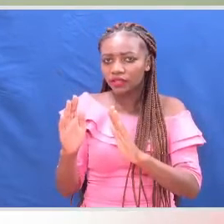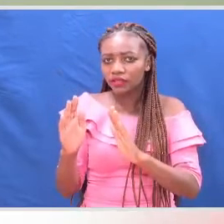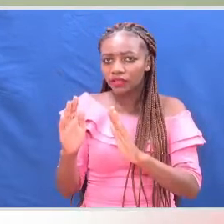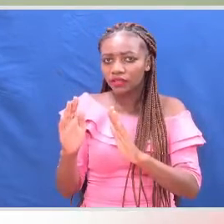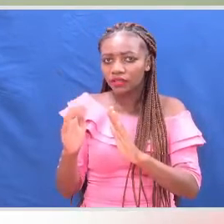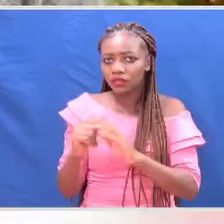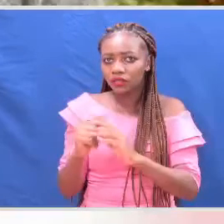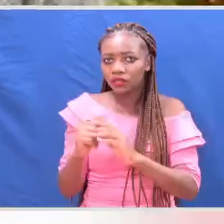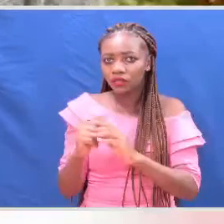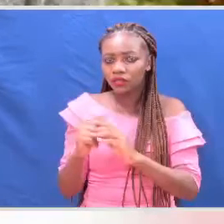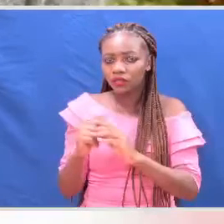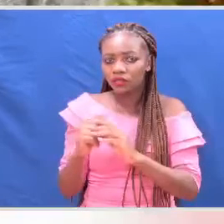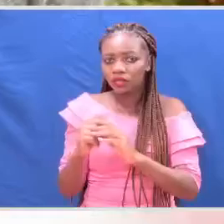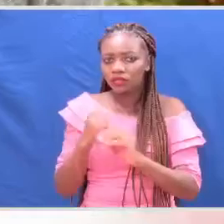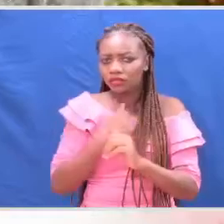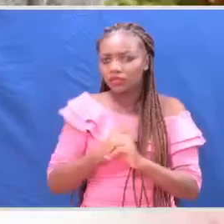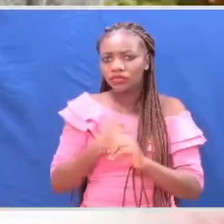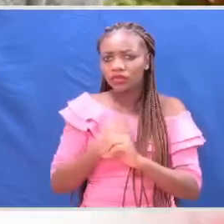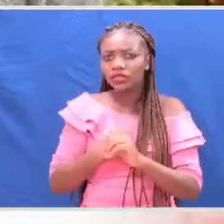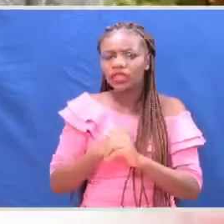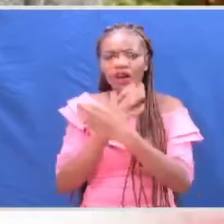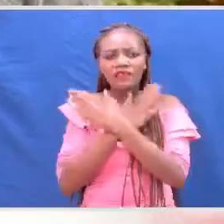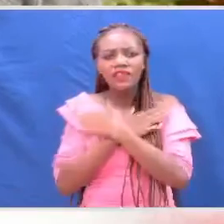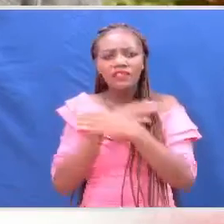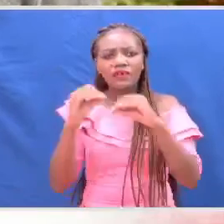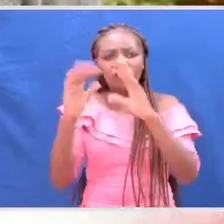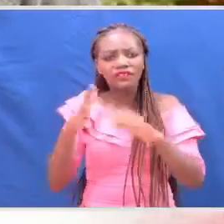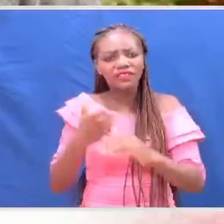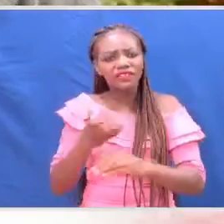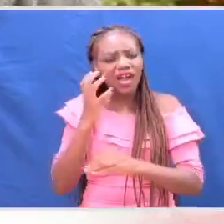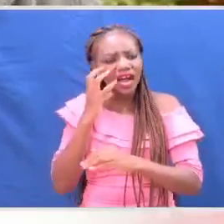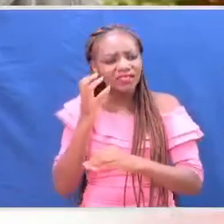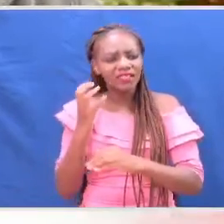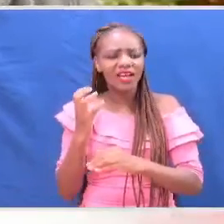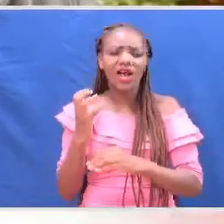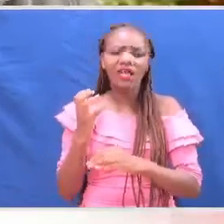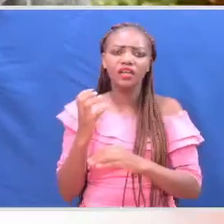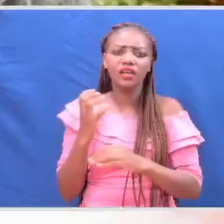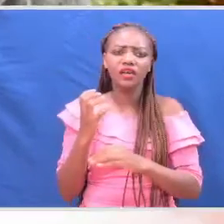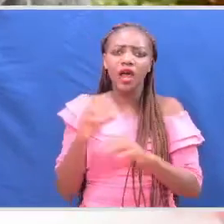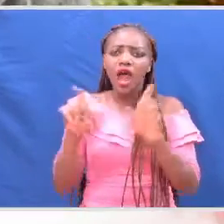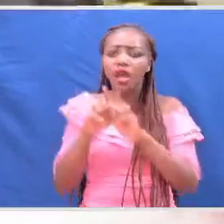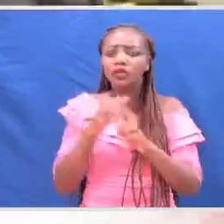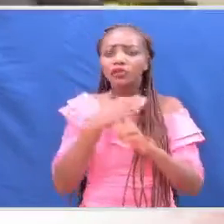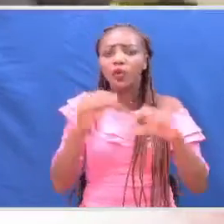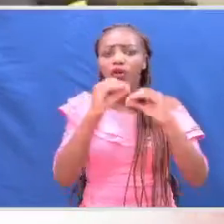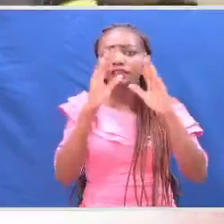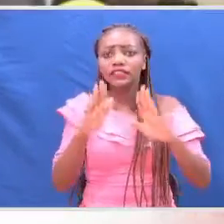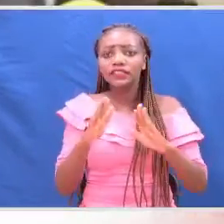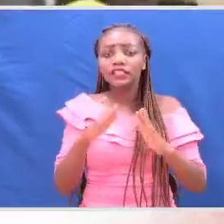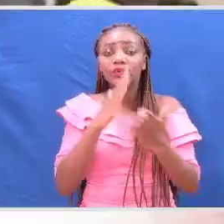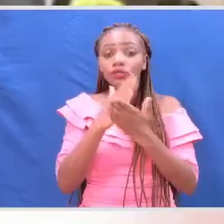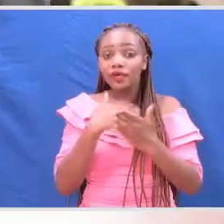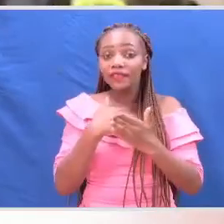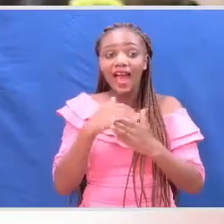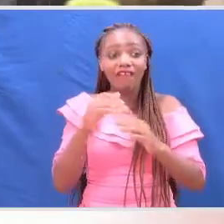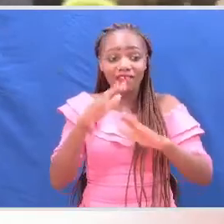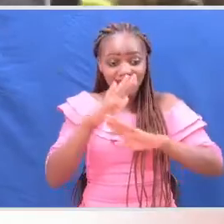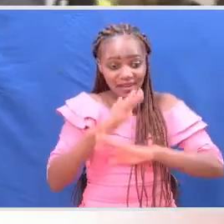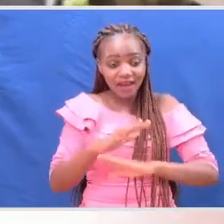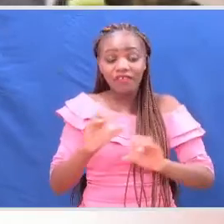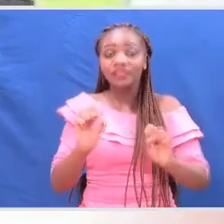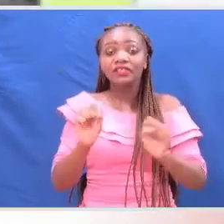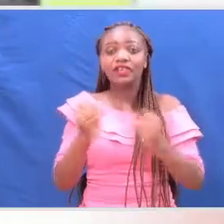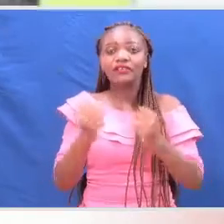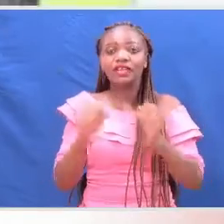further treatment. Jamaa zake mwalimu huyu amesikitika na kisa hiki na kutaka walimu kupewa usalama wa kutosha, huku